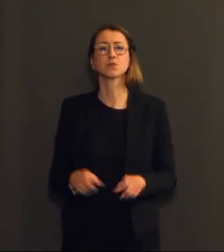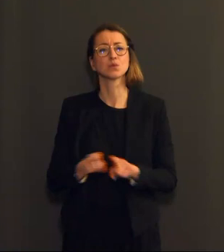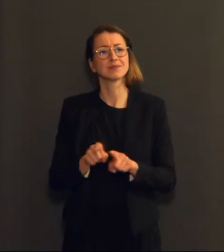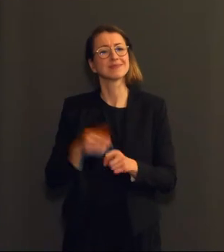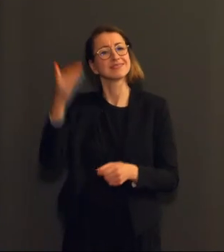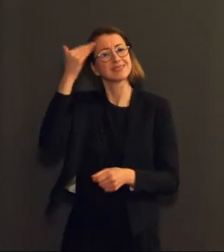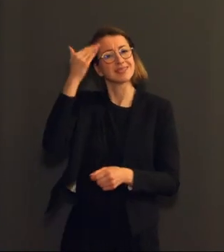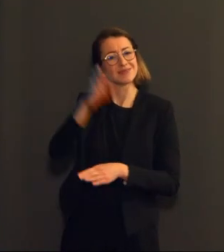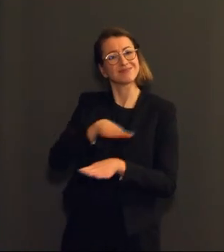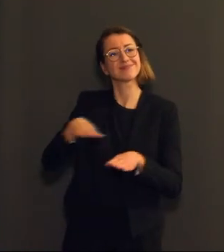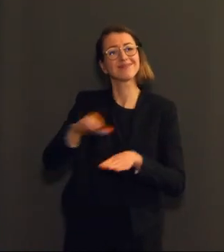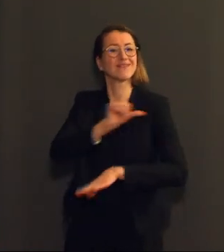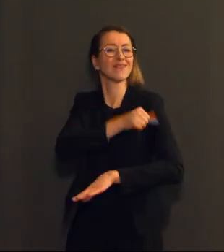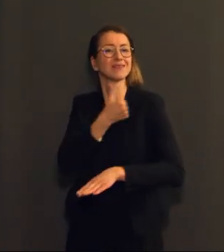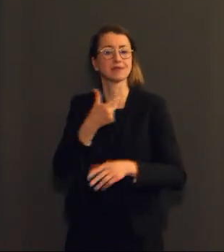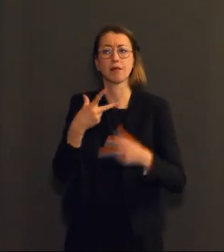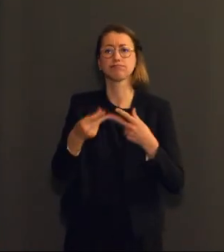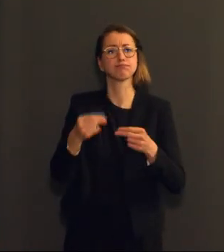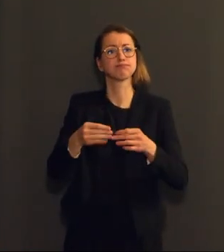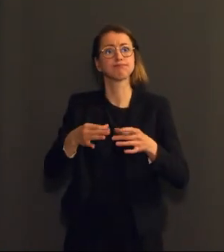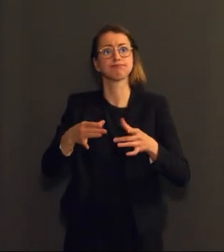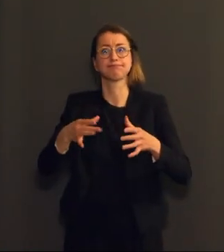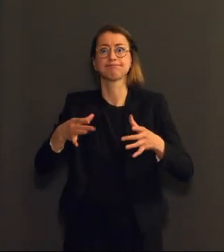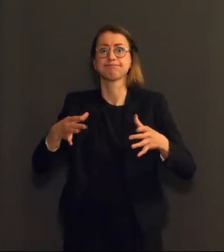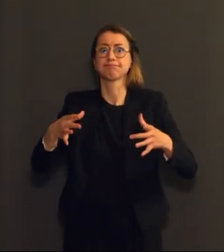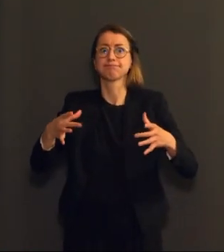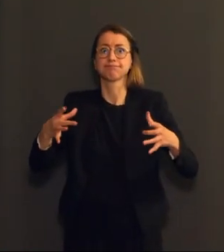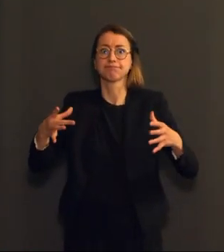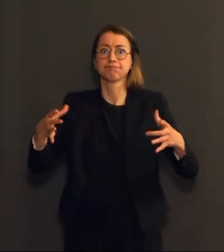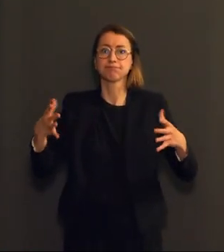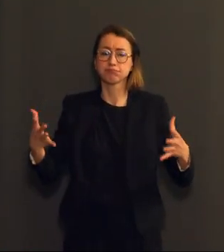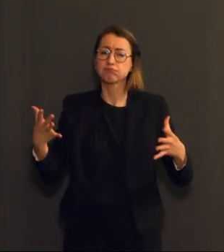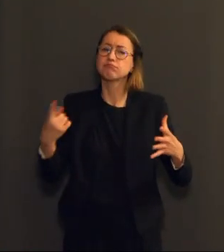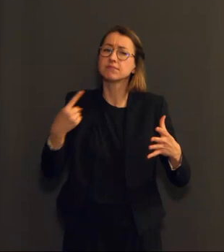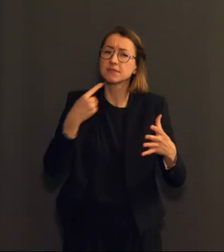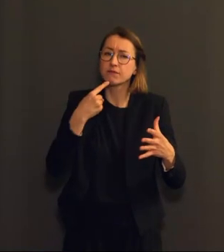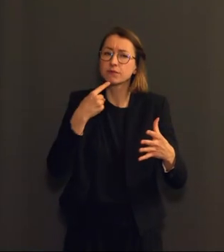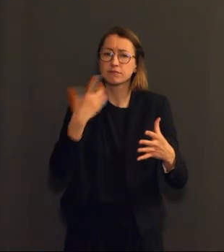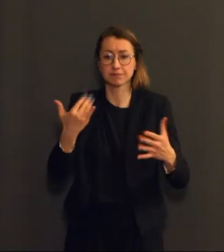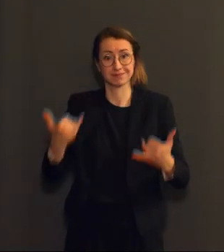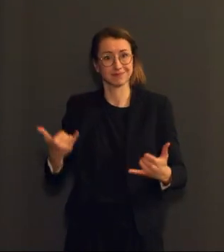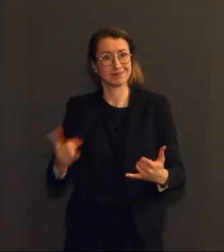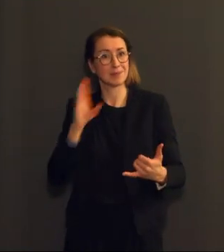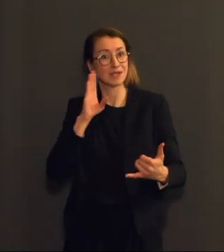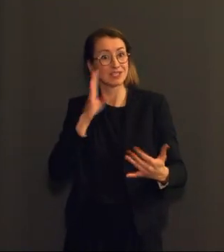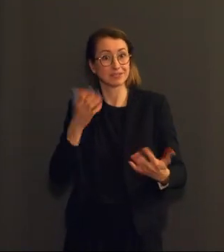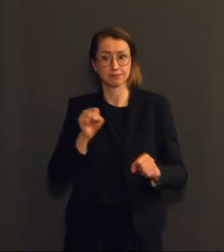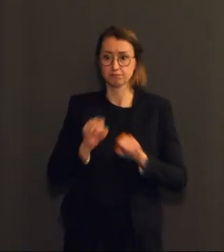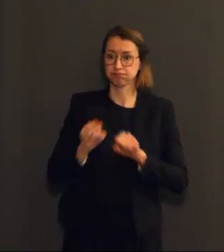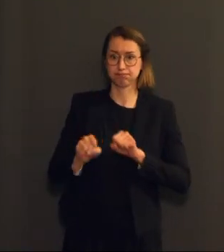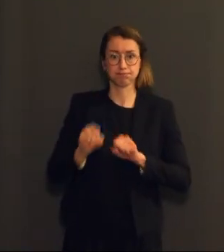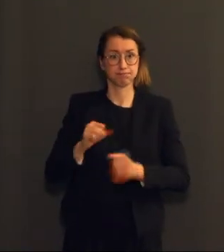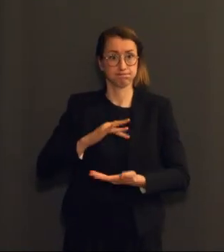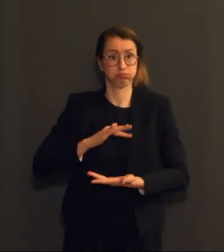plus importante, nous pourrions avoir un moment, par l'immunité développée dans la population, le fait que la souche classique, la